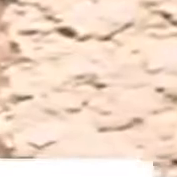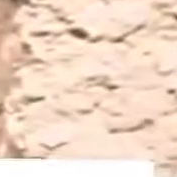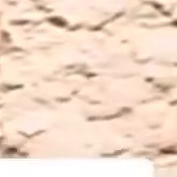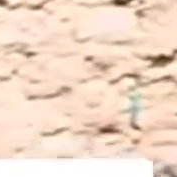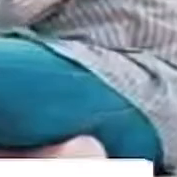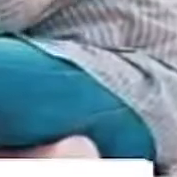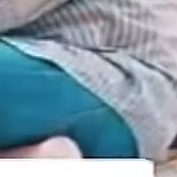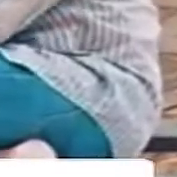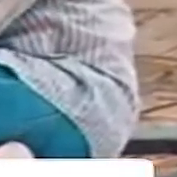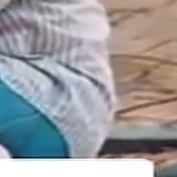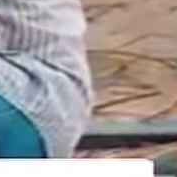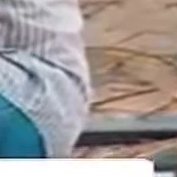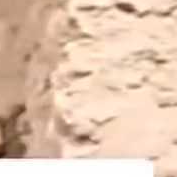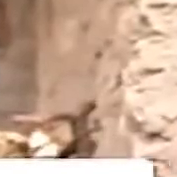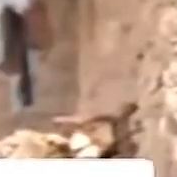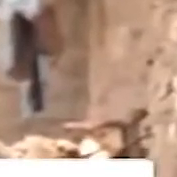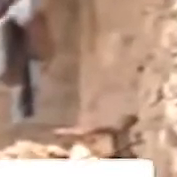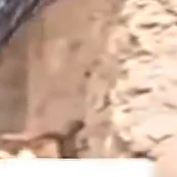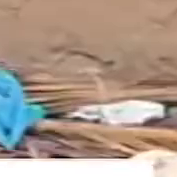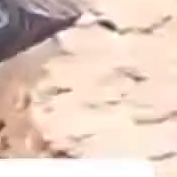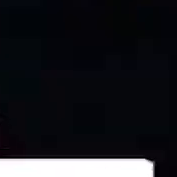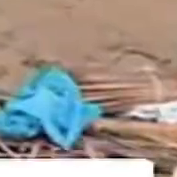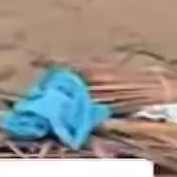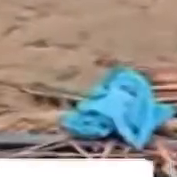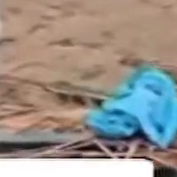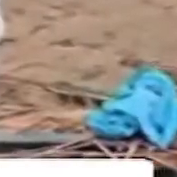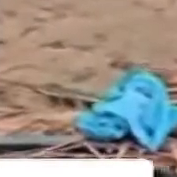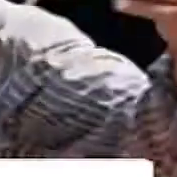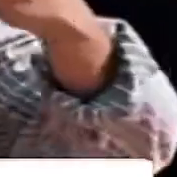Tunaficha siri zetu kwa lawama.